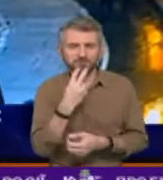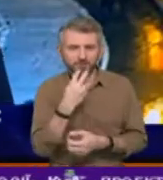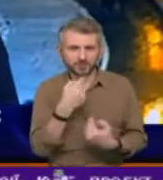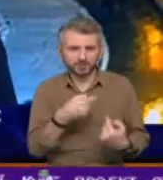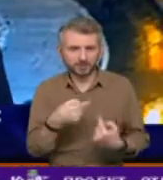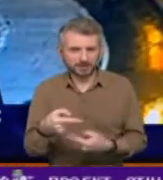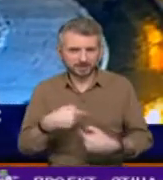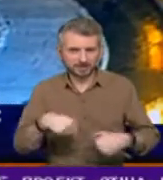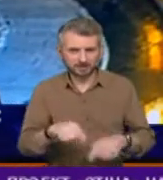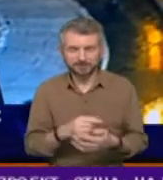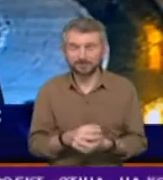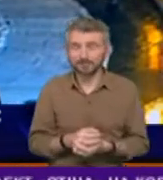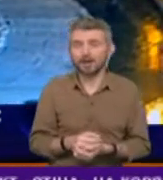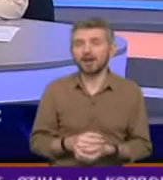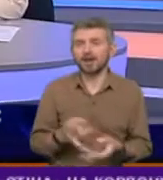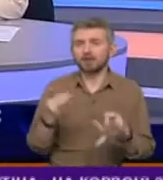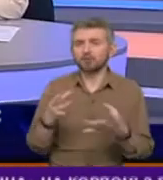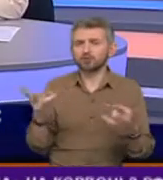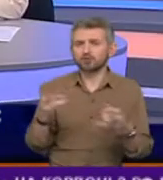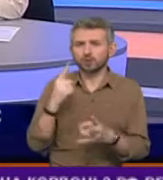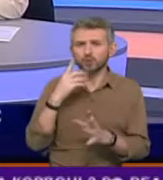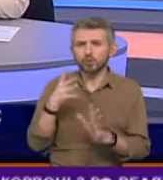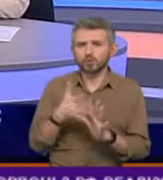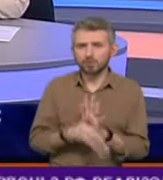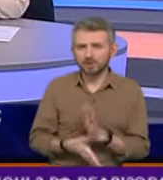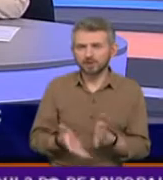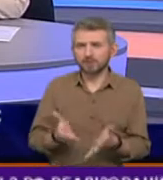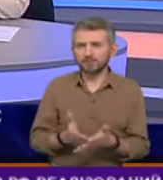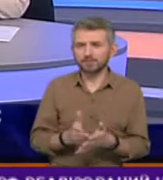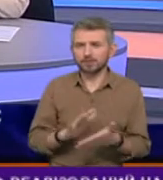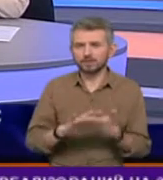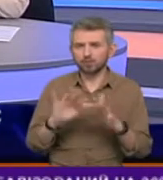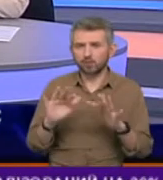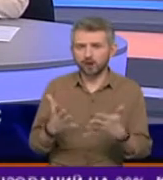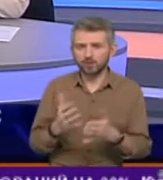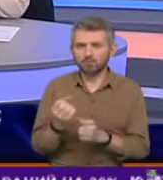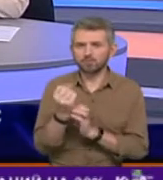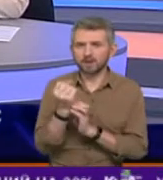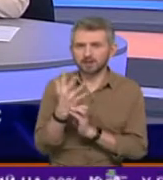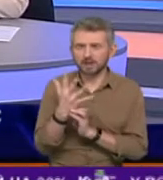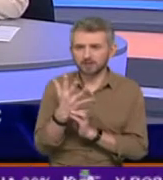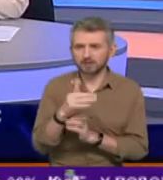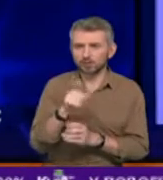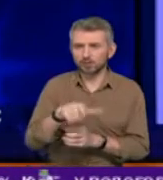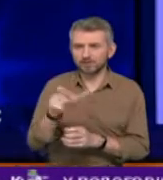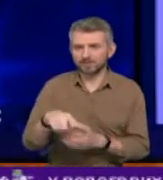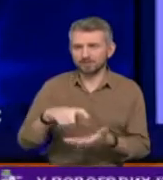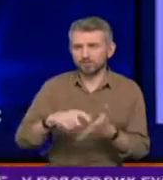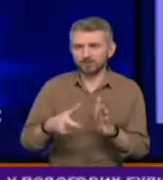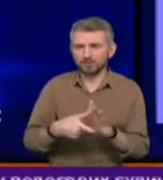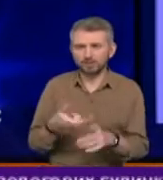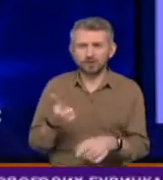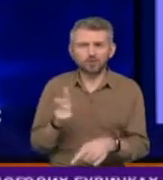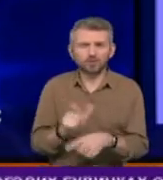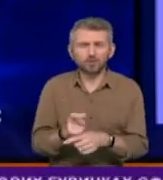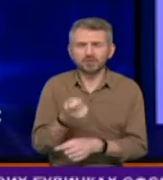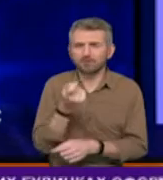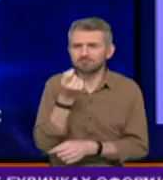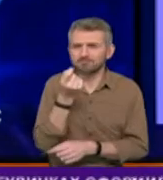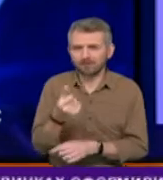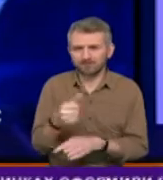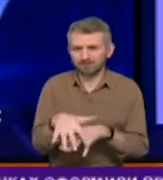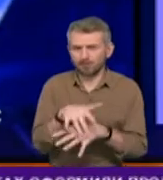фізика взагалі рівень знання. Фізику треба знати. І тому люди просто, щоб не складати фізику, вони обирають біологію. І складається враження, що у нас по